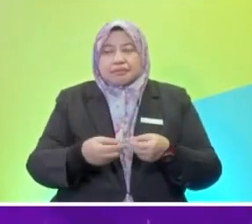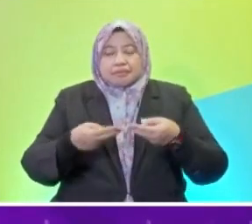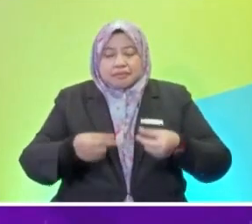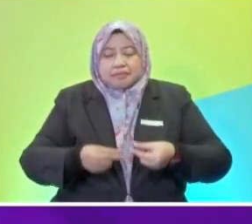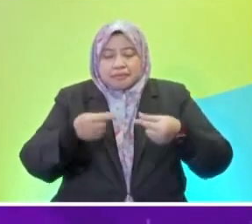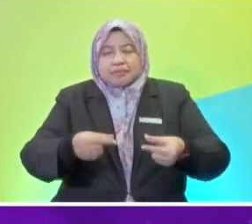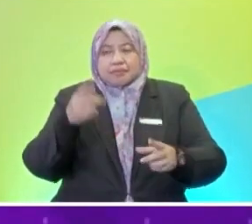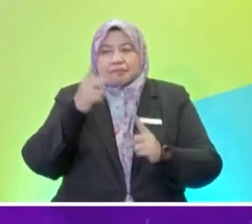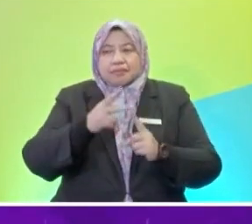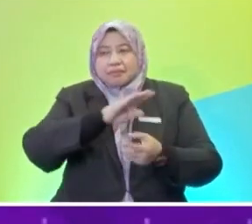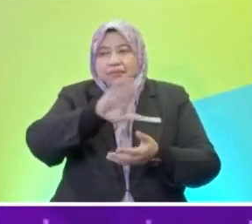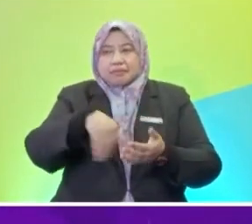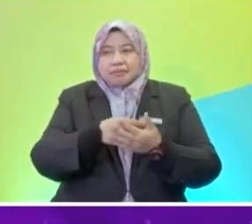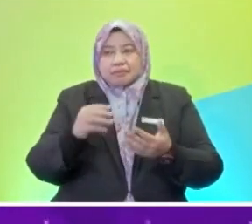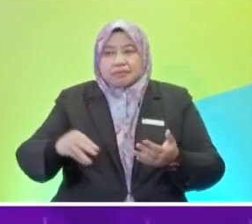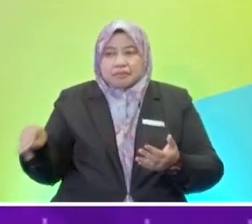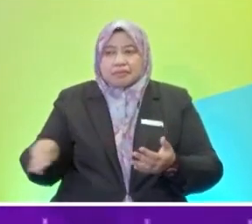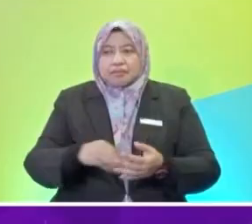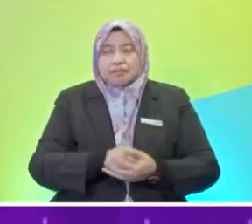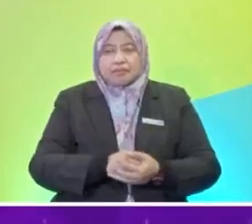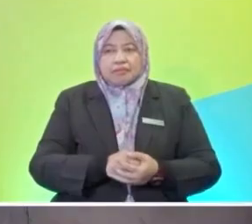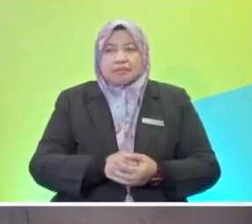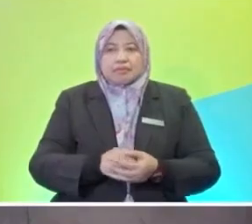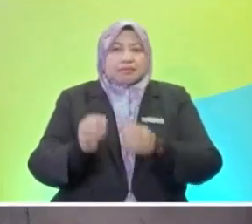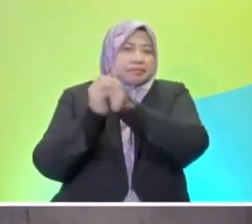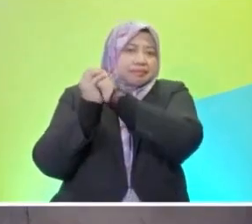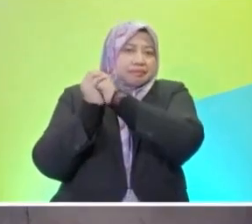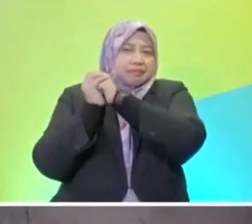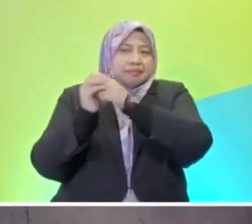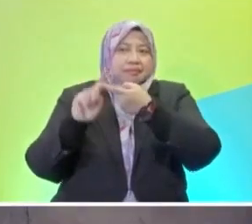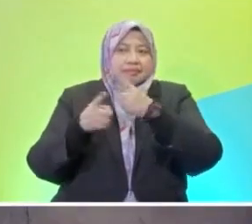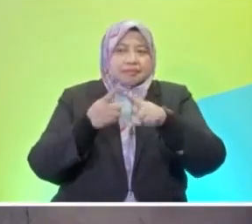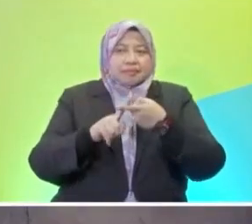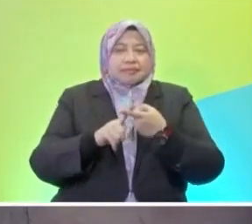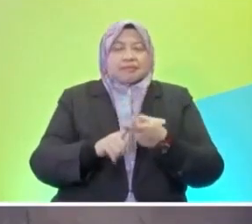merasa dengan tepat Baiklah tanya kawan-kawan